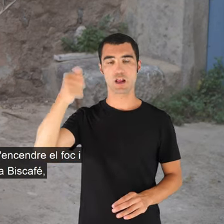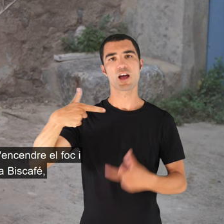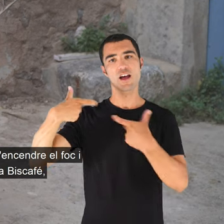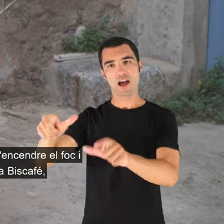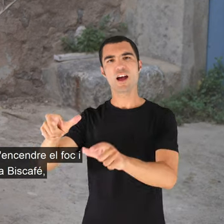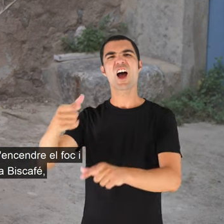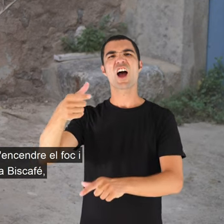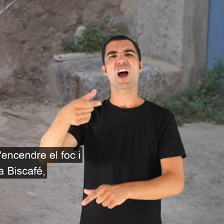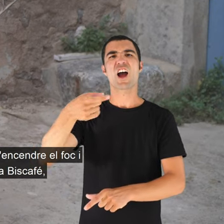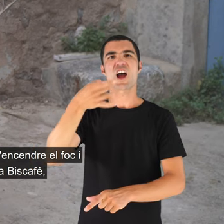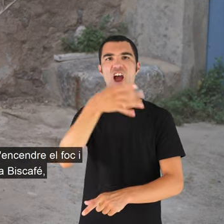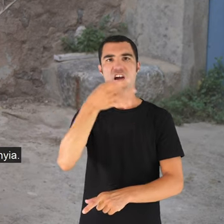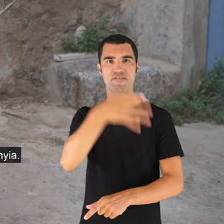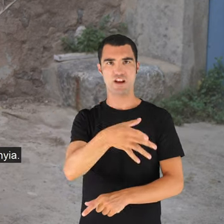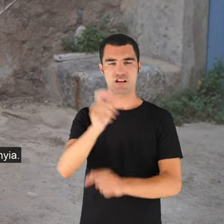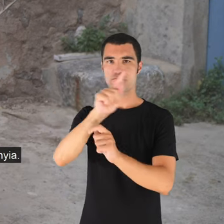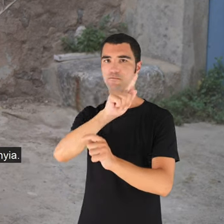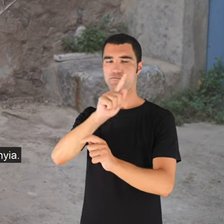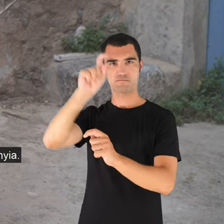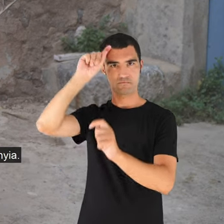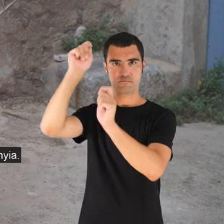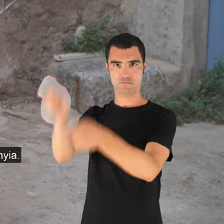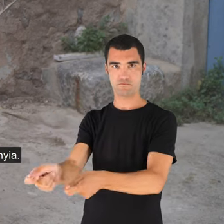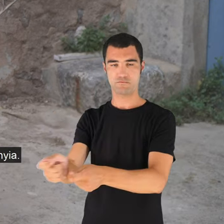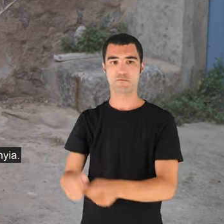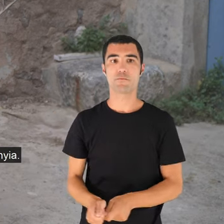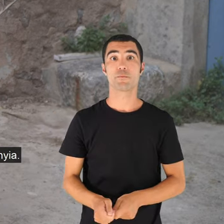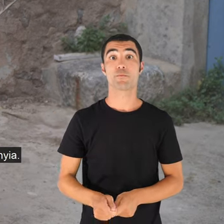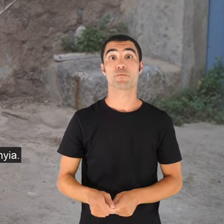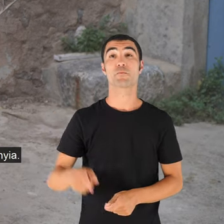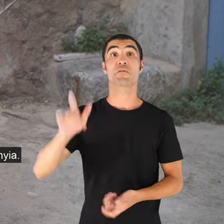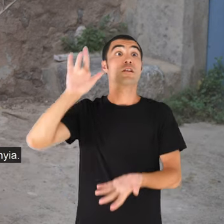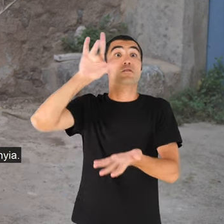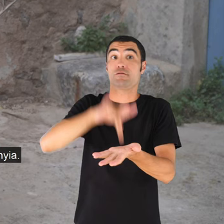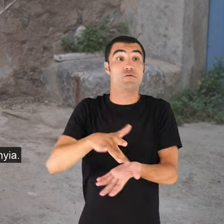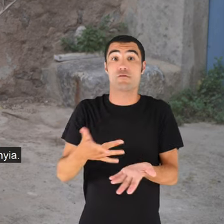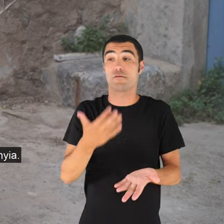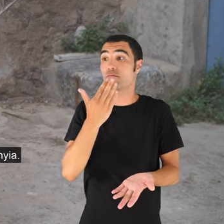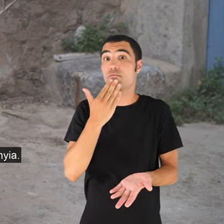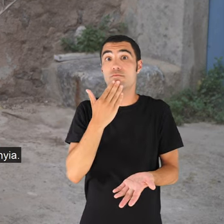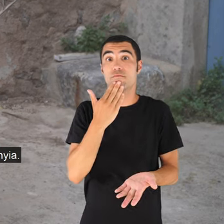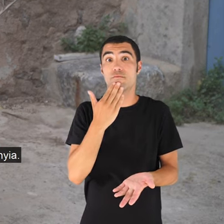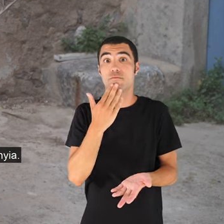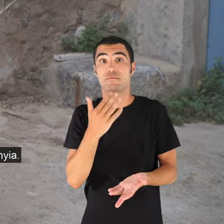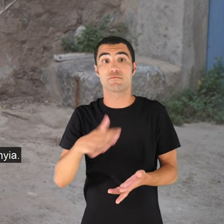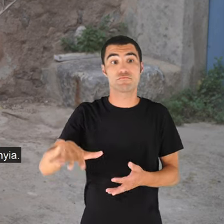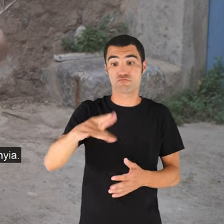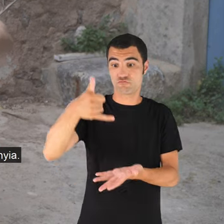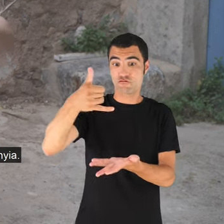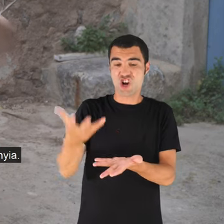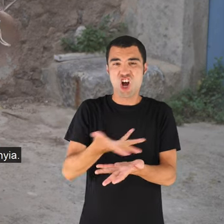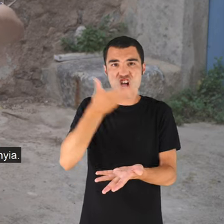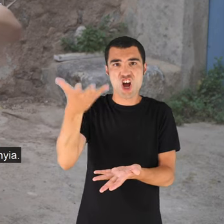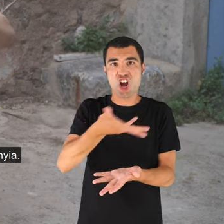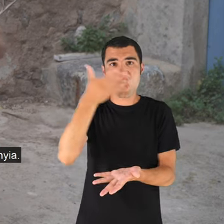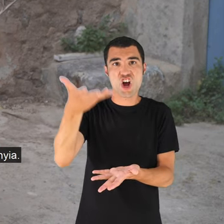sí. I quan tenia... La caldera ja ben calenta, i posava